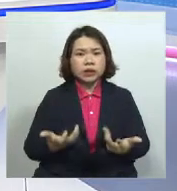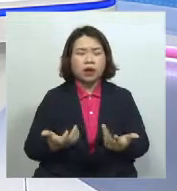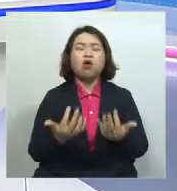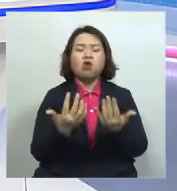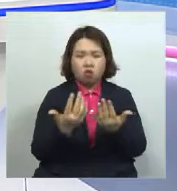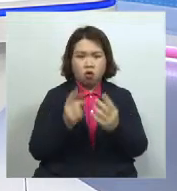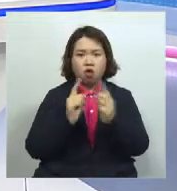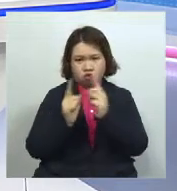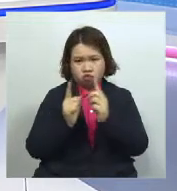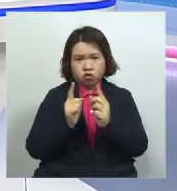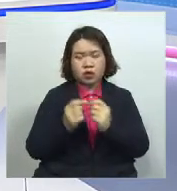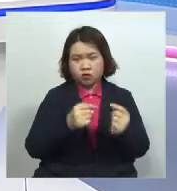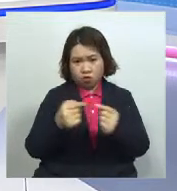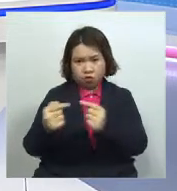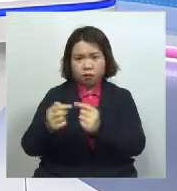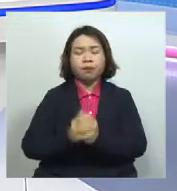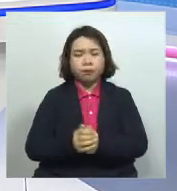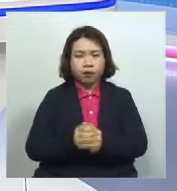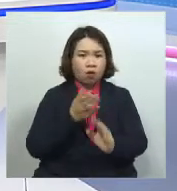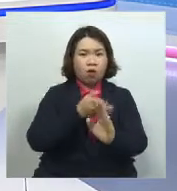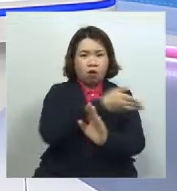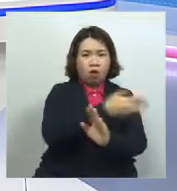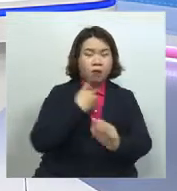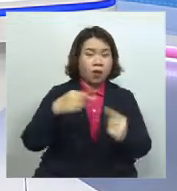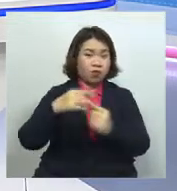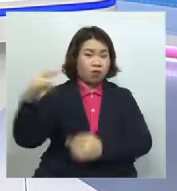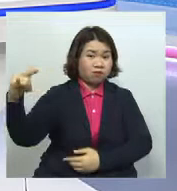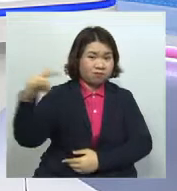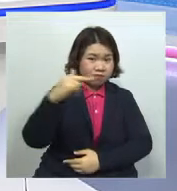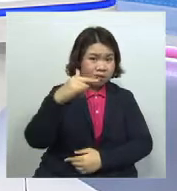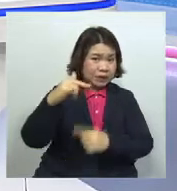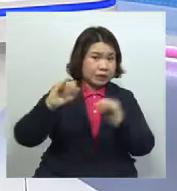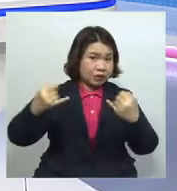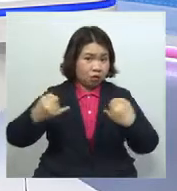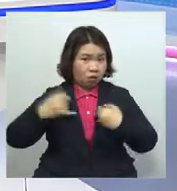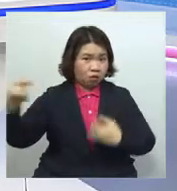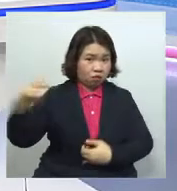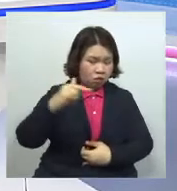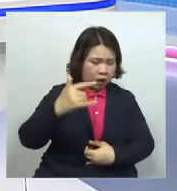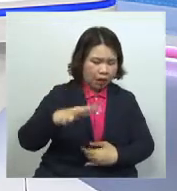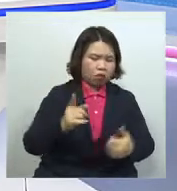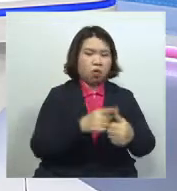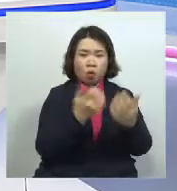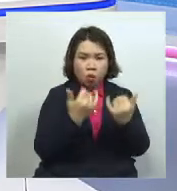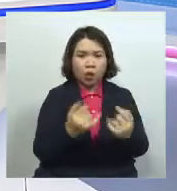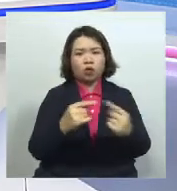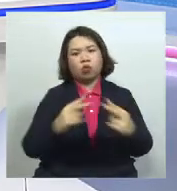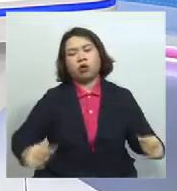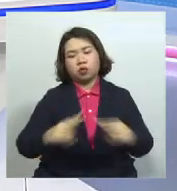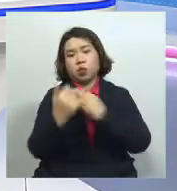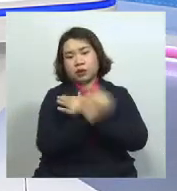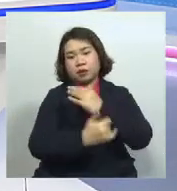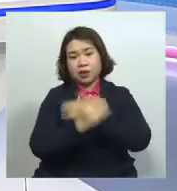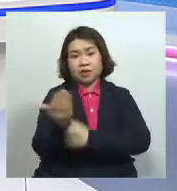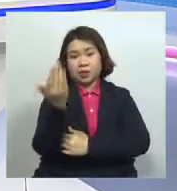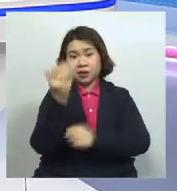คงจะมีการพูคุยกัต่อก่อนหนานี้มทงแถลงออกมาจากกบนไทยวันนี้มีแลงออกมาจากกระโรงการต่างประเทศเมื่อ